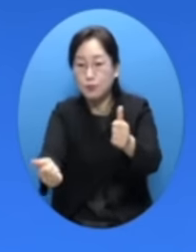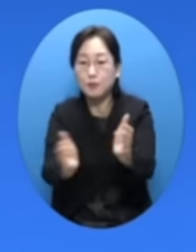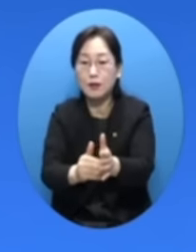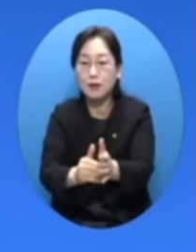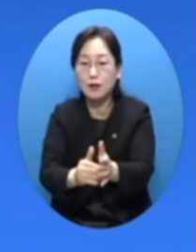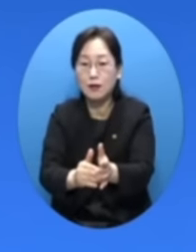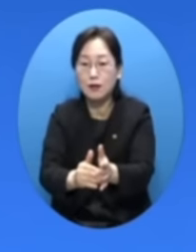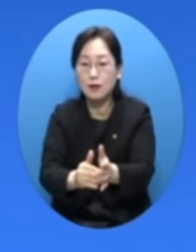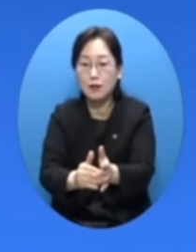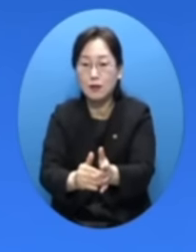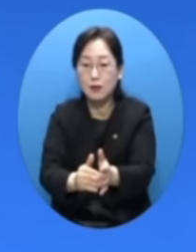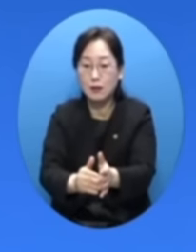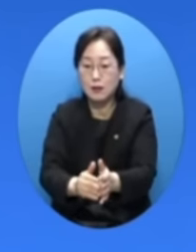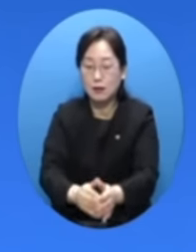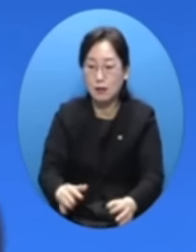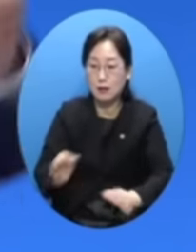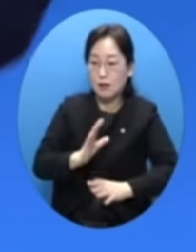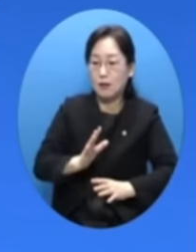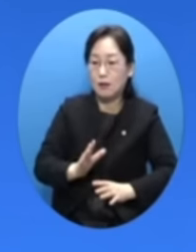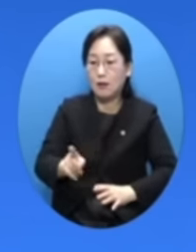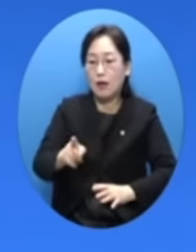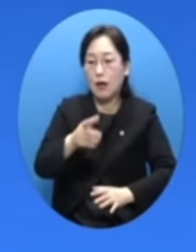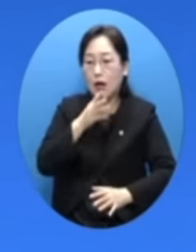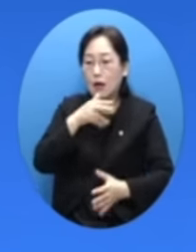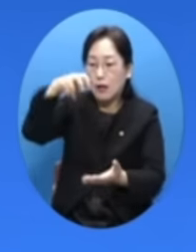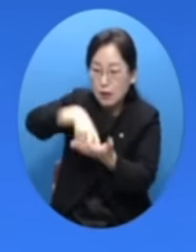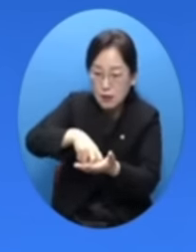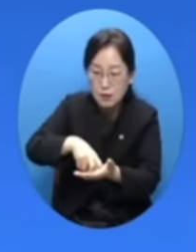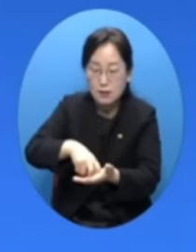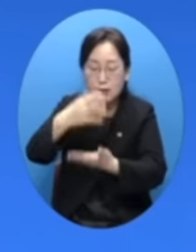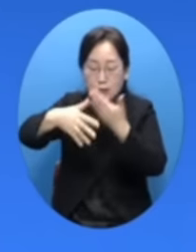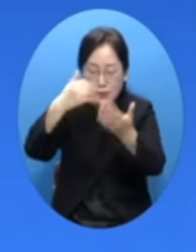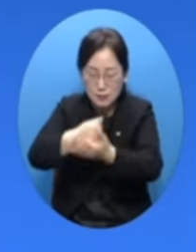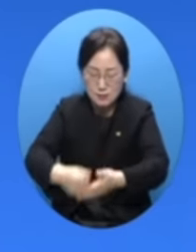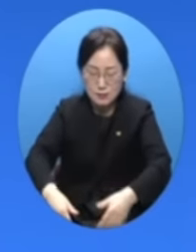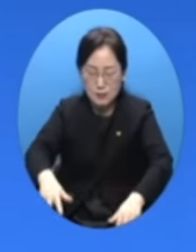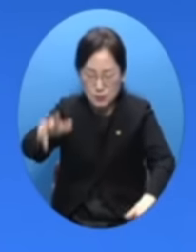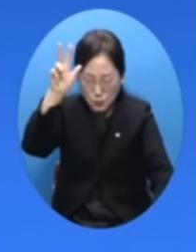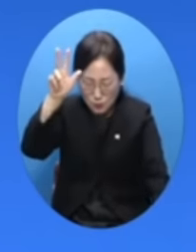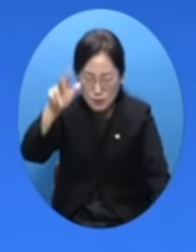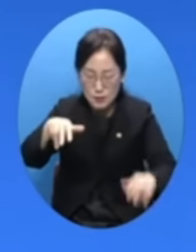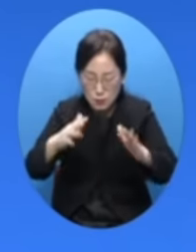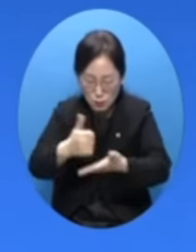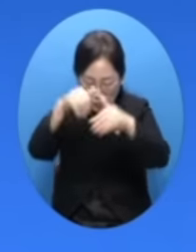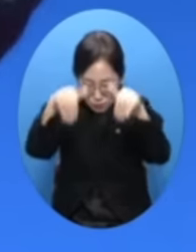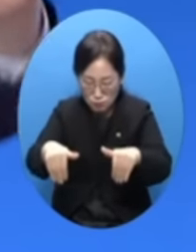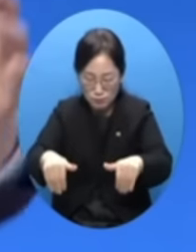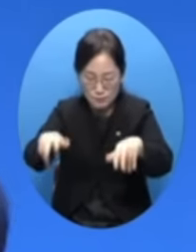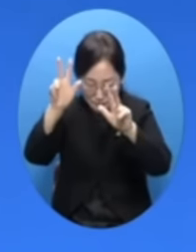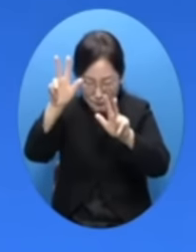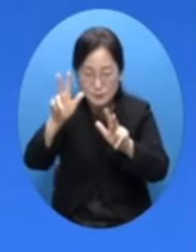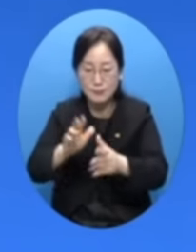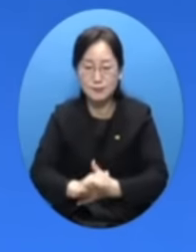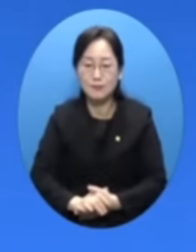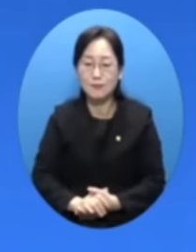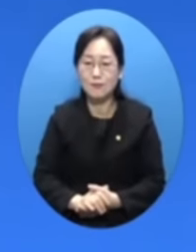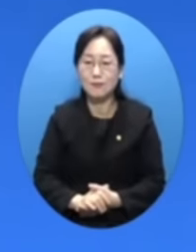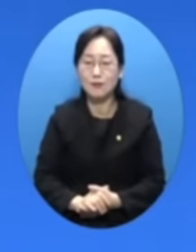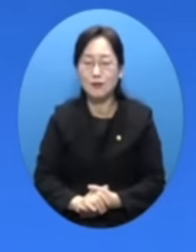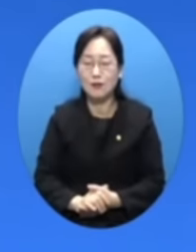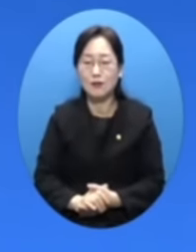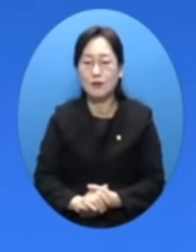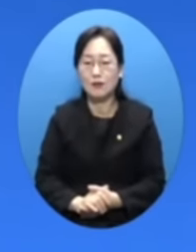거기서 마르틴 루터가 무릎을 꿇고 하나님 제가 하나님 앞에 서원해서 이제는 죄종이 되겠습니다.